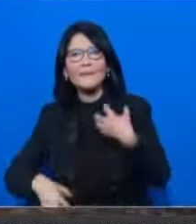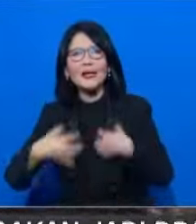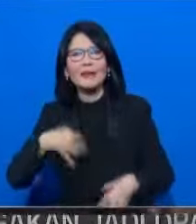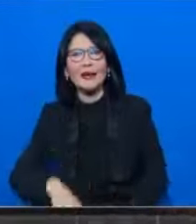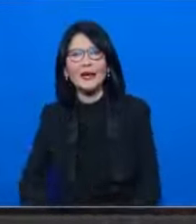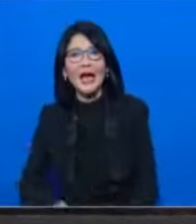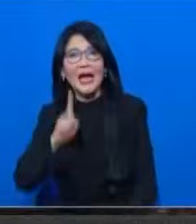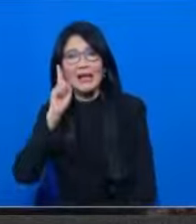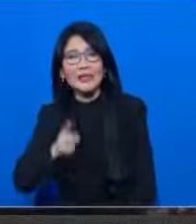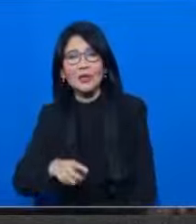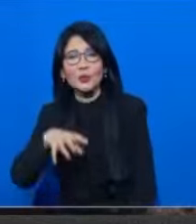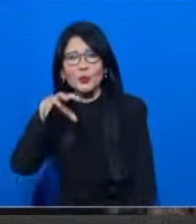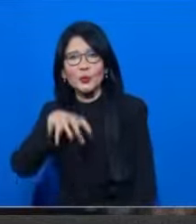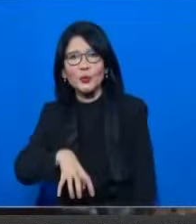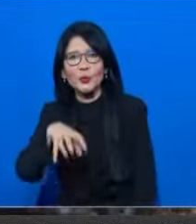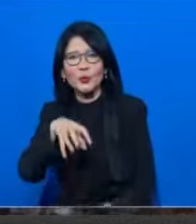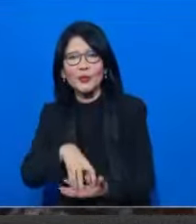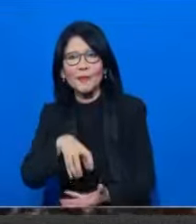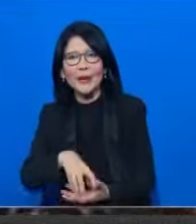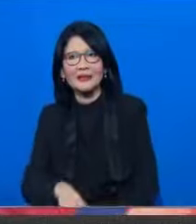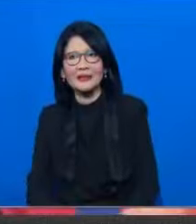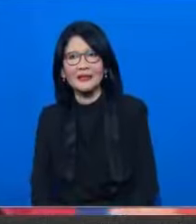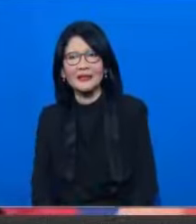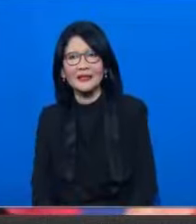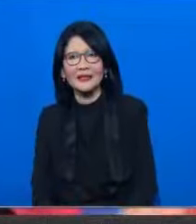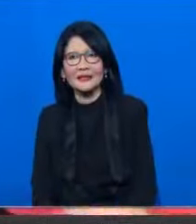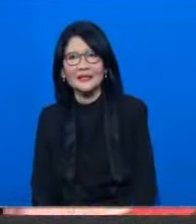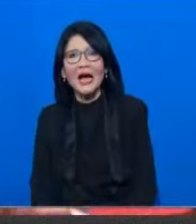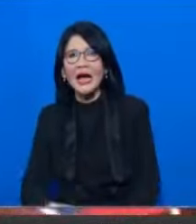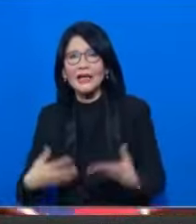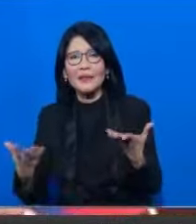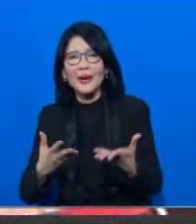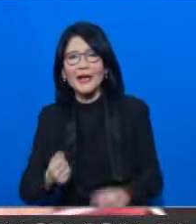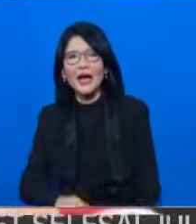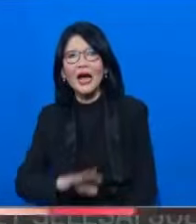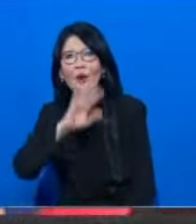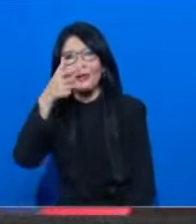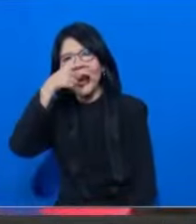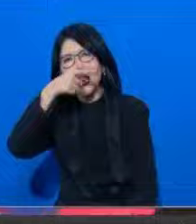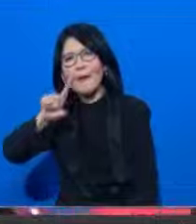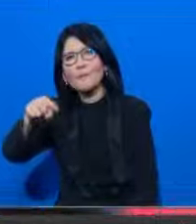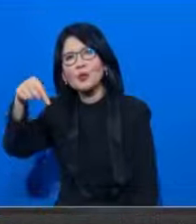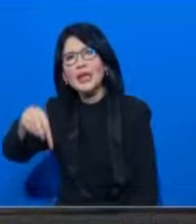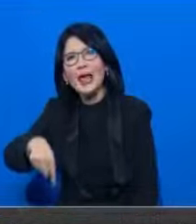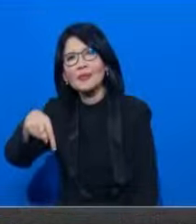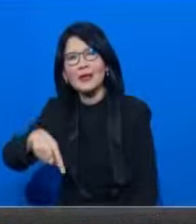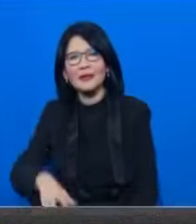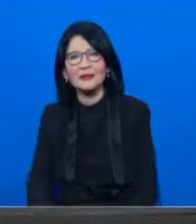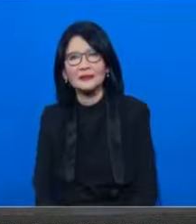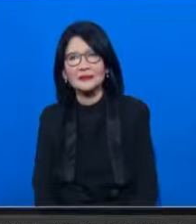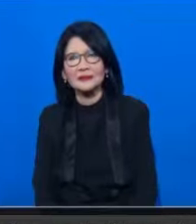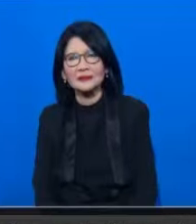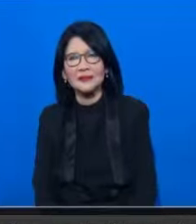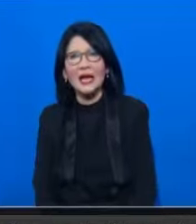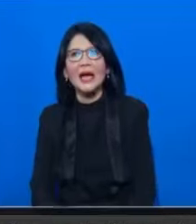di kandang ternak milik Martinus Dwi Sulistio yang berada di Kecamatan Tanjung Bintang, Kabupaten Lampung Selatan, Lampung. Kita